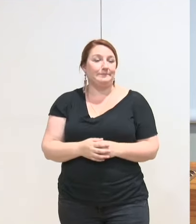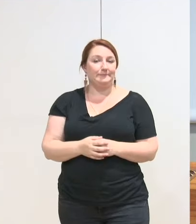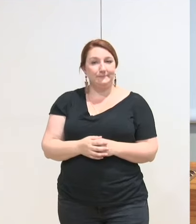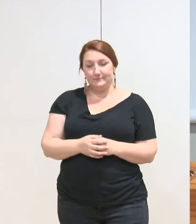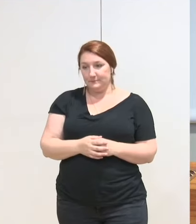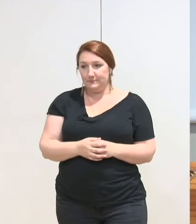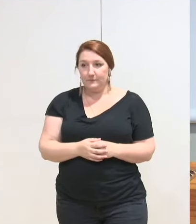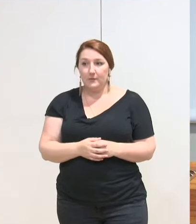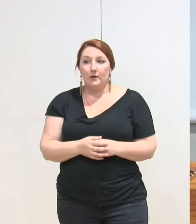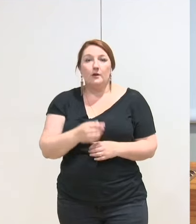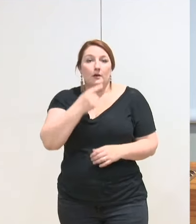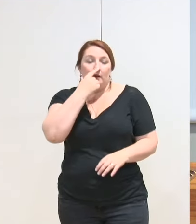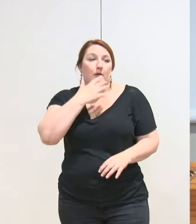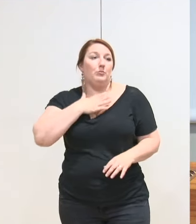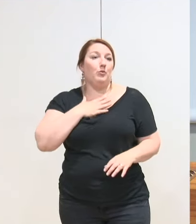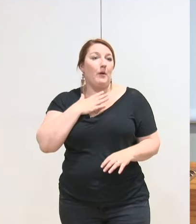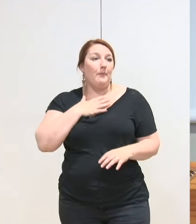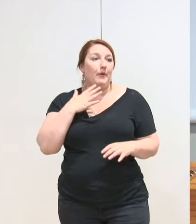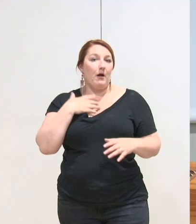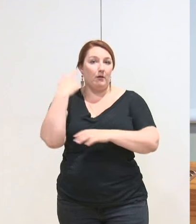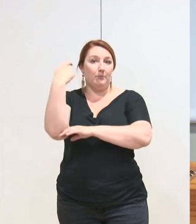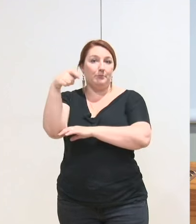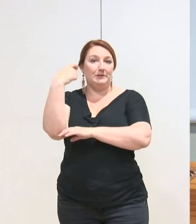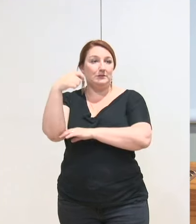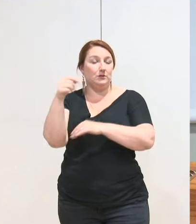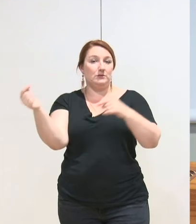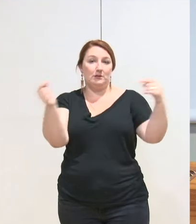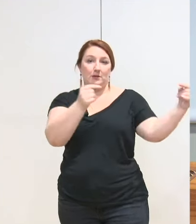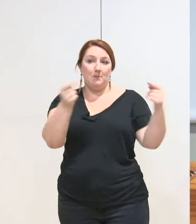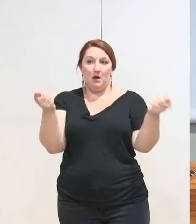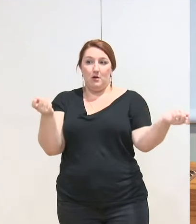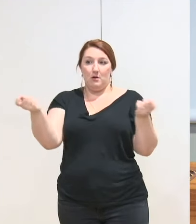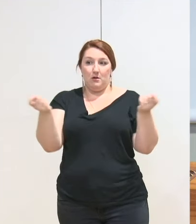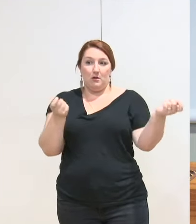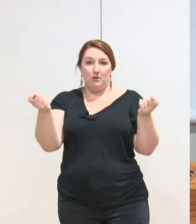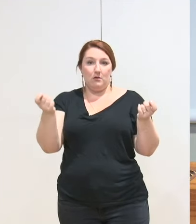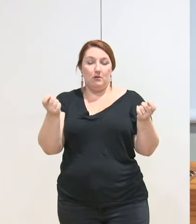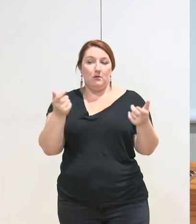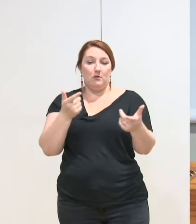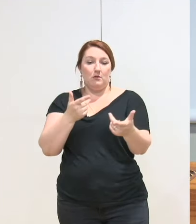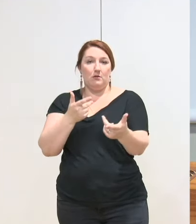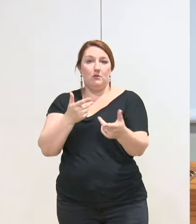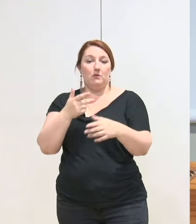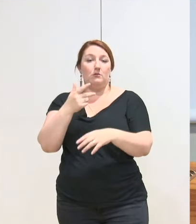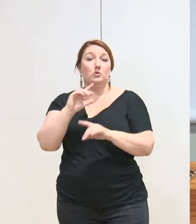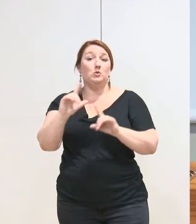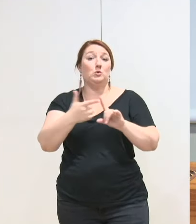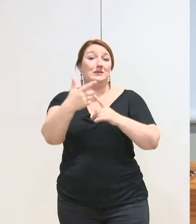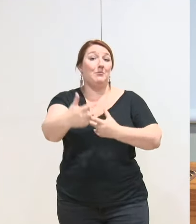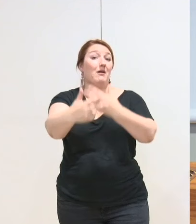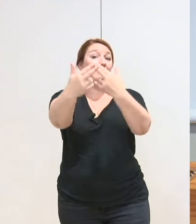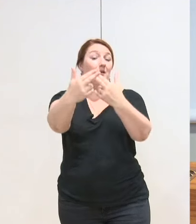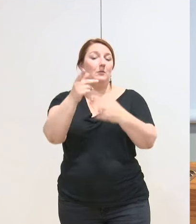d'assurer pour ma part la présidence des débats pendant une seconde partie du conseil puisque la